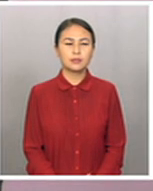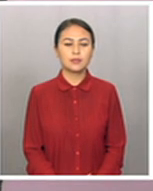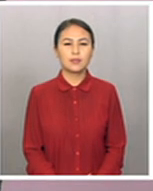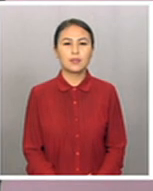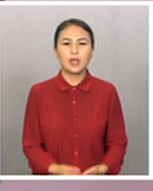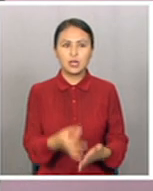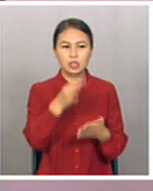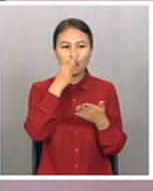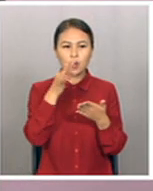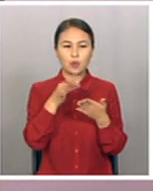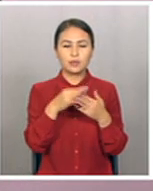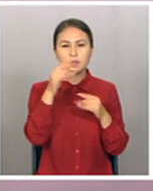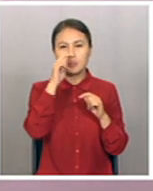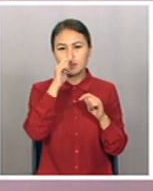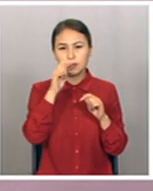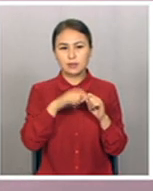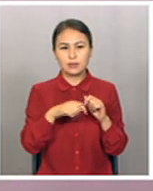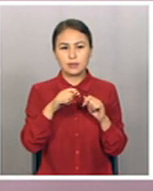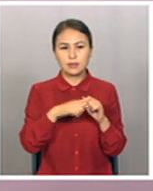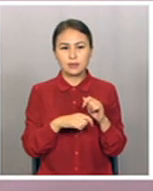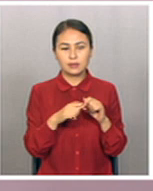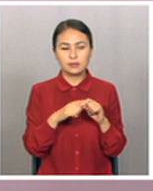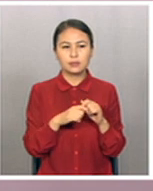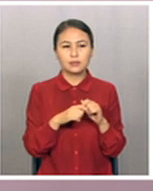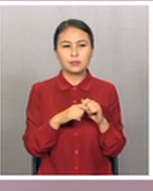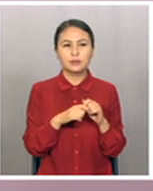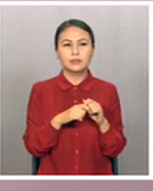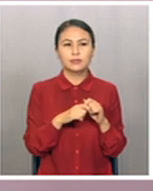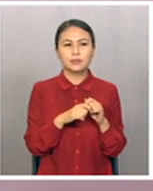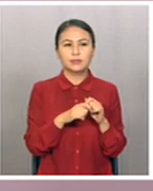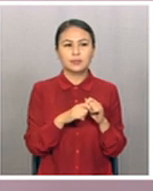Жауабымызды тексерейік.